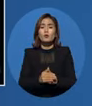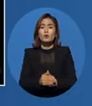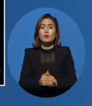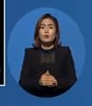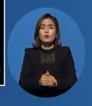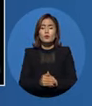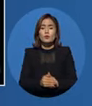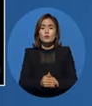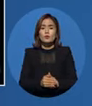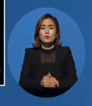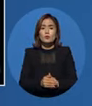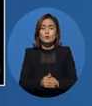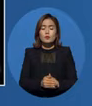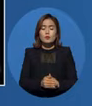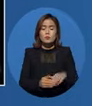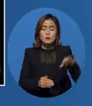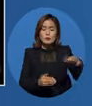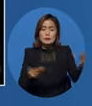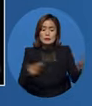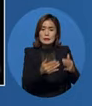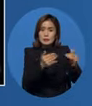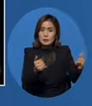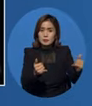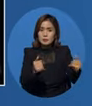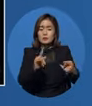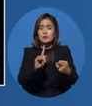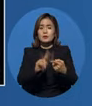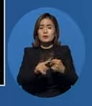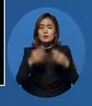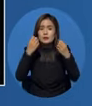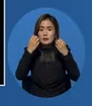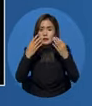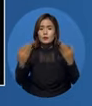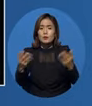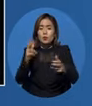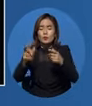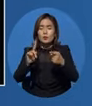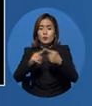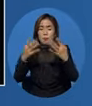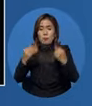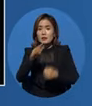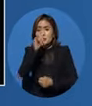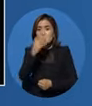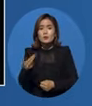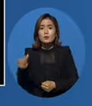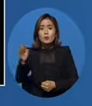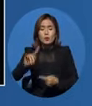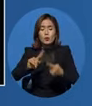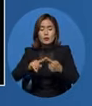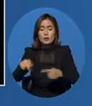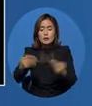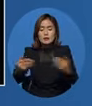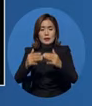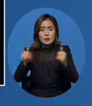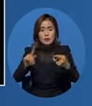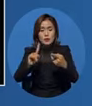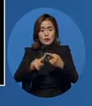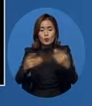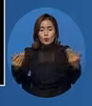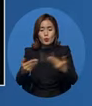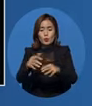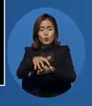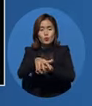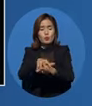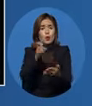북쪽의 막 그 노동 노동자들이 이제 작년 마무리 운동 될 지 공장 지대가 굉장히 많았는데 거기에 노동자 들한테 노동조합법